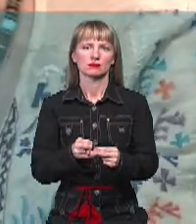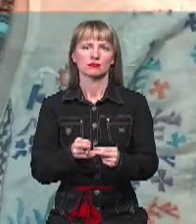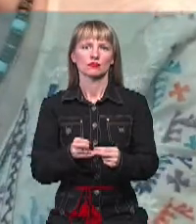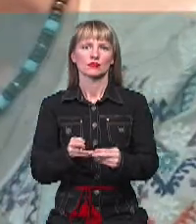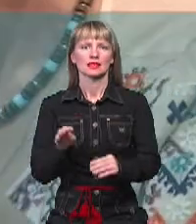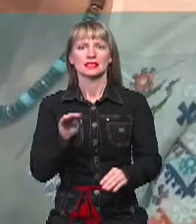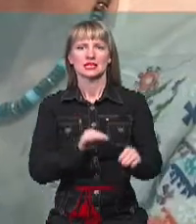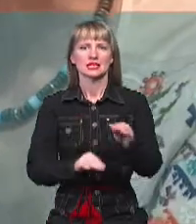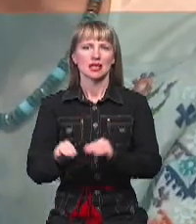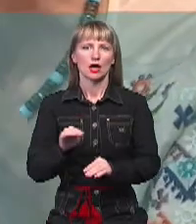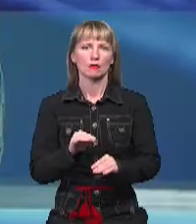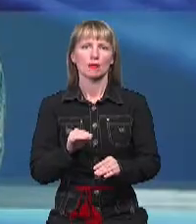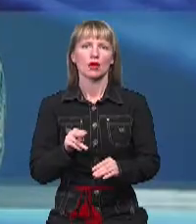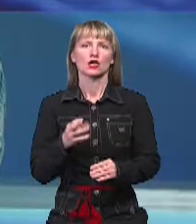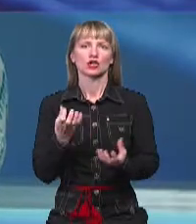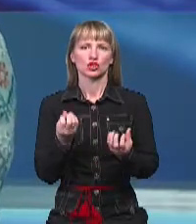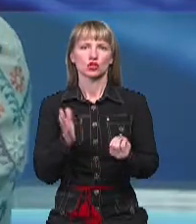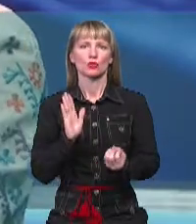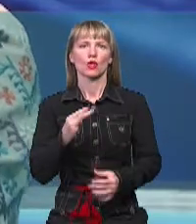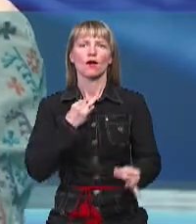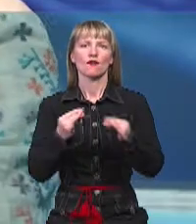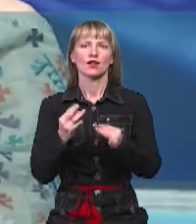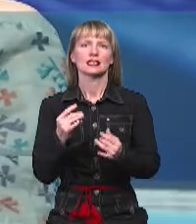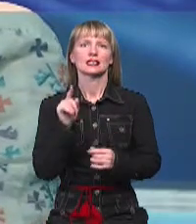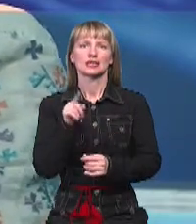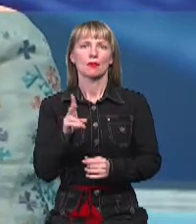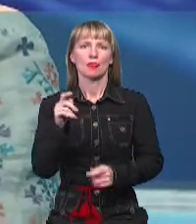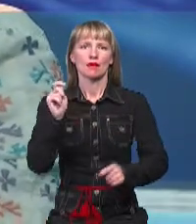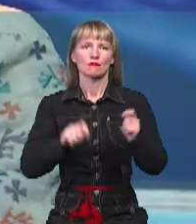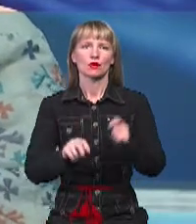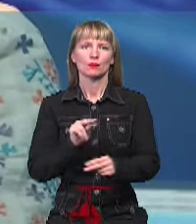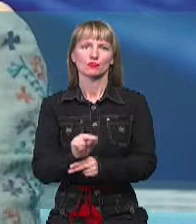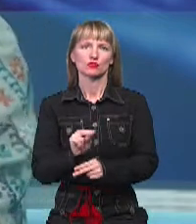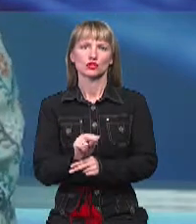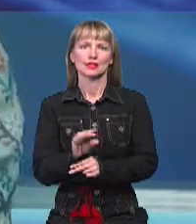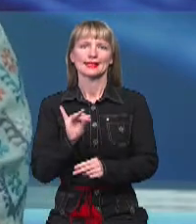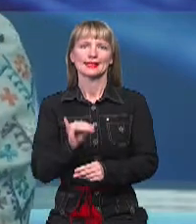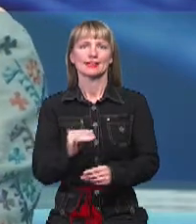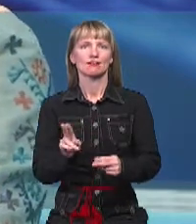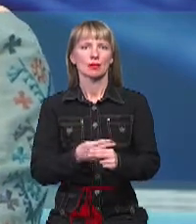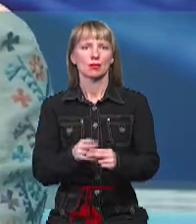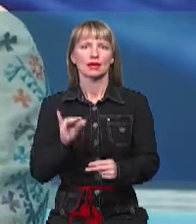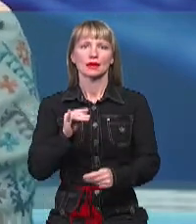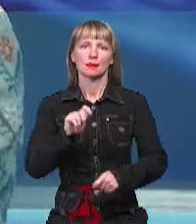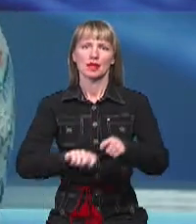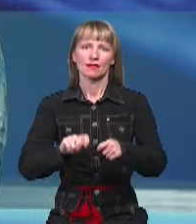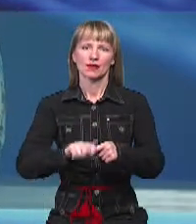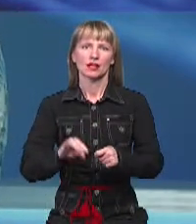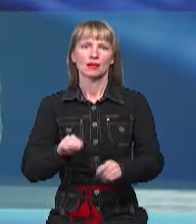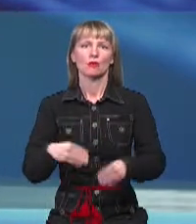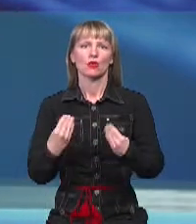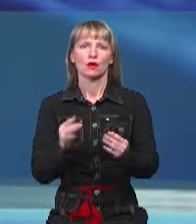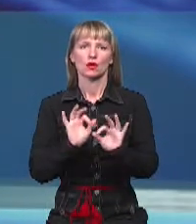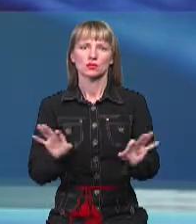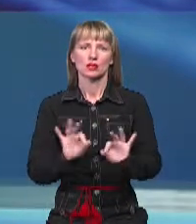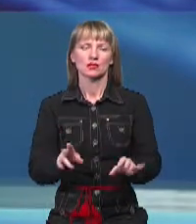трансформації системи. Ось про те ми ще поговоримо, і наскільки вас там на форумі вчили і виправляти, і перевіряти, і подавати,